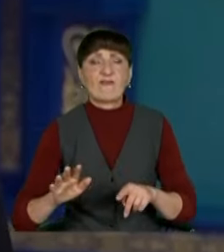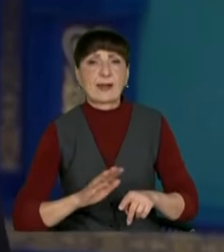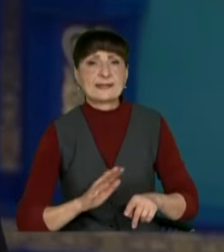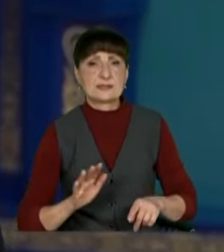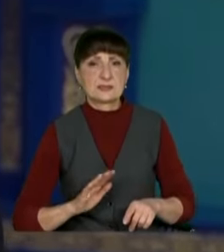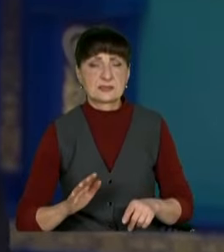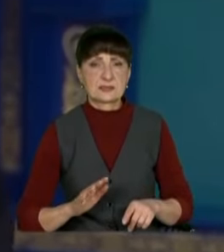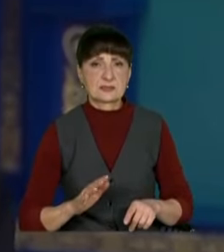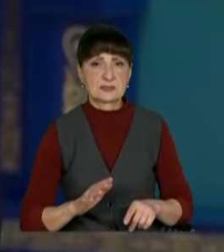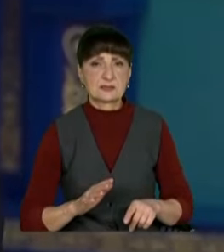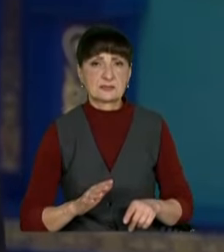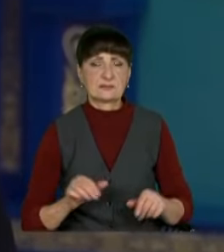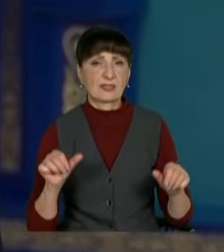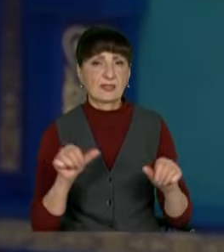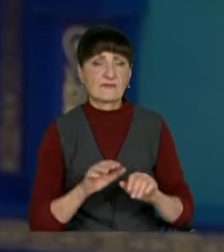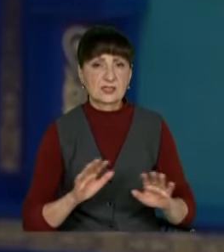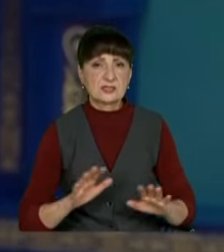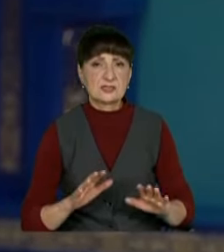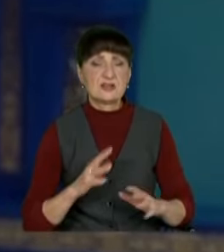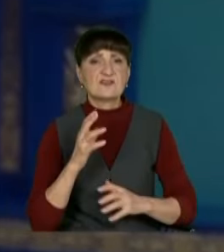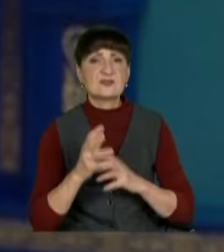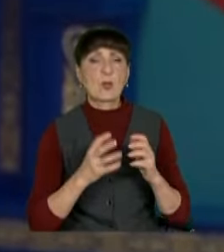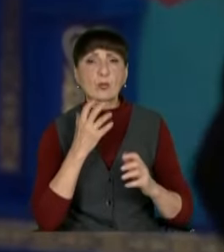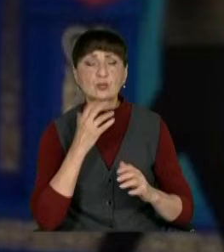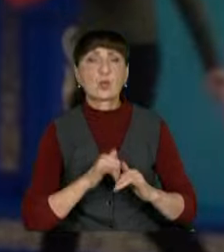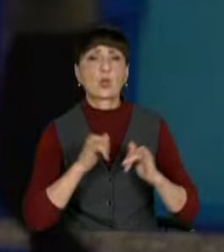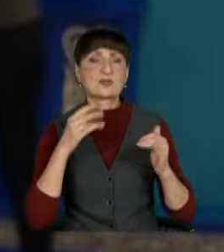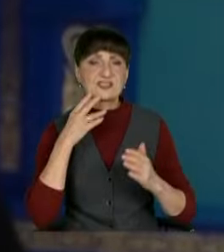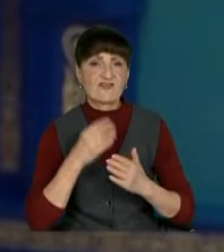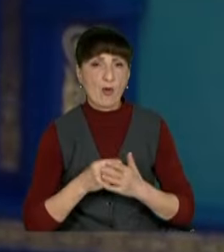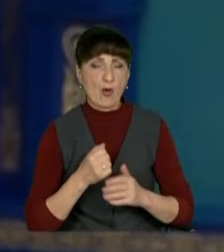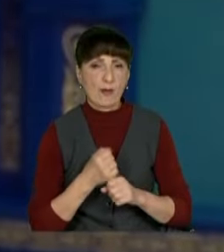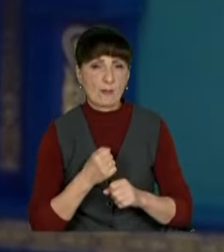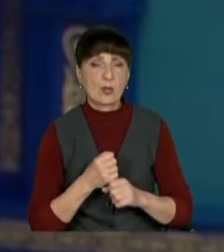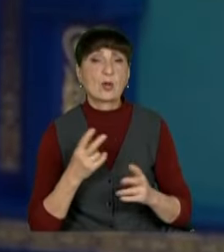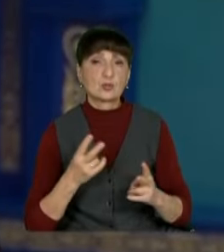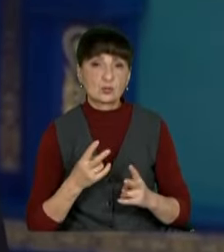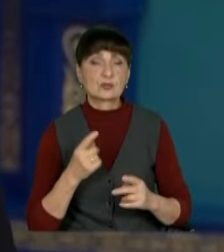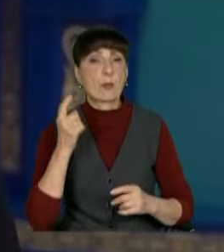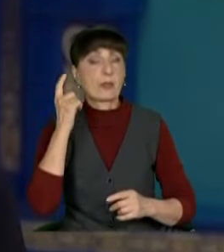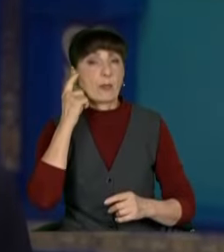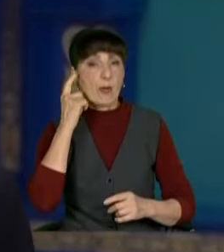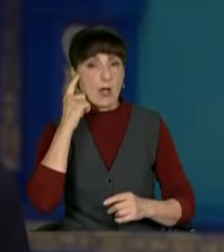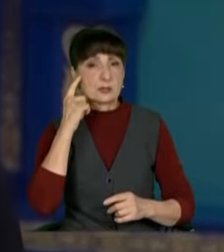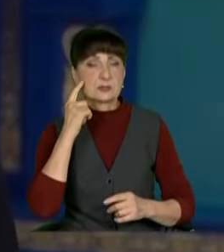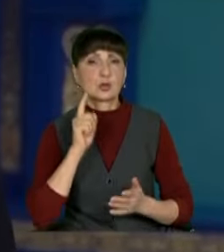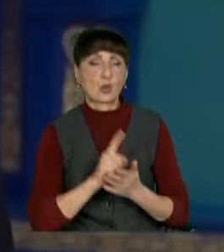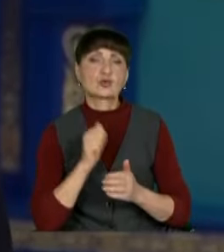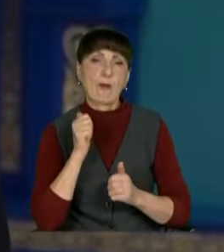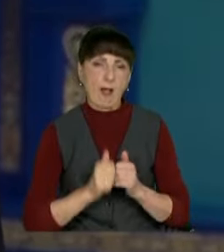не вредить, не усугублять всемирное потепление своими действиями, вот это надо понимать, должен